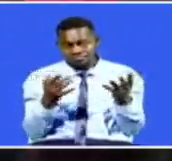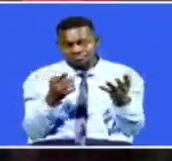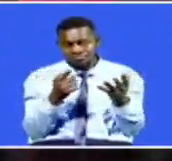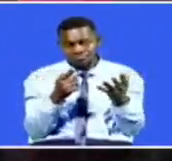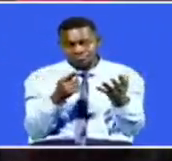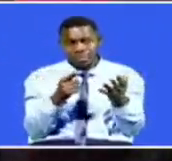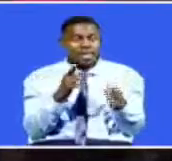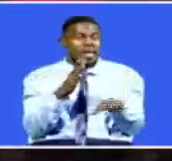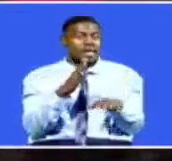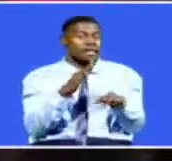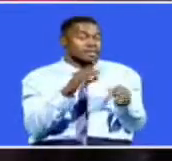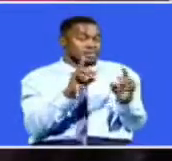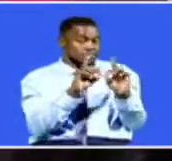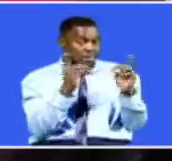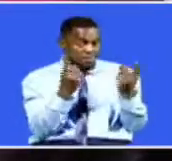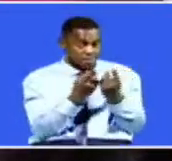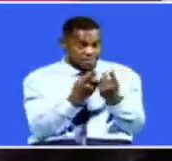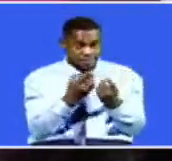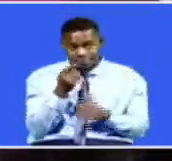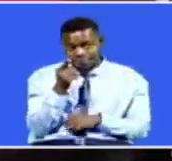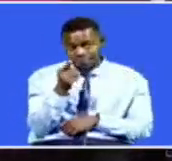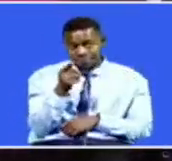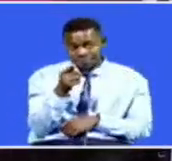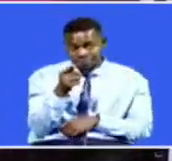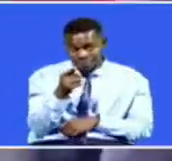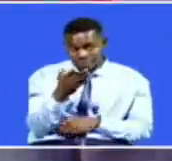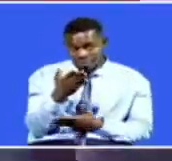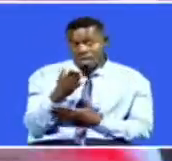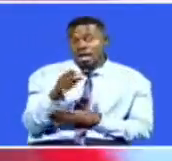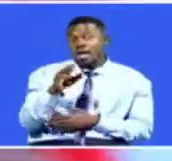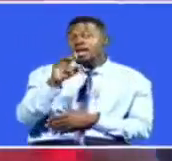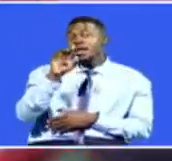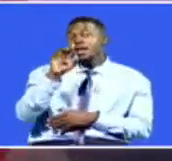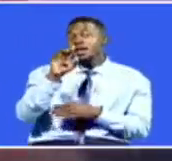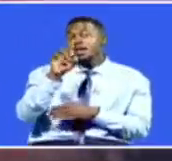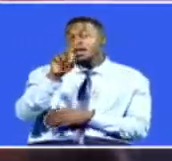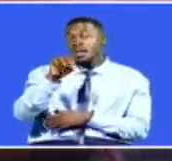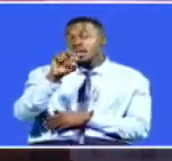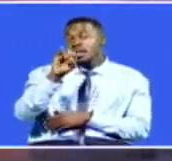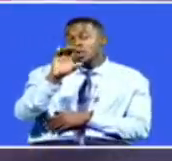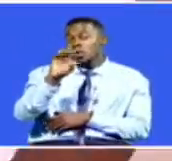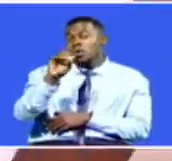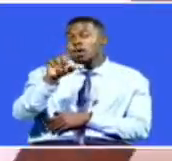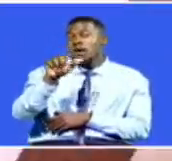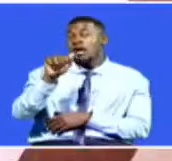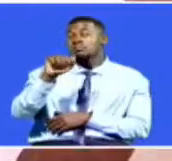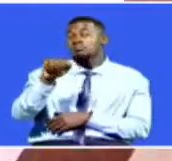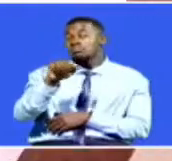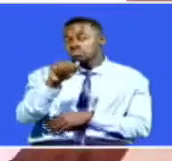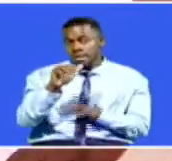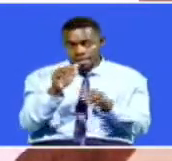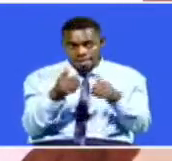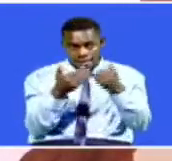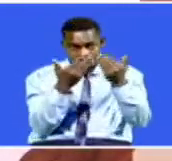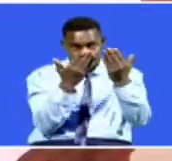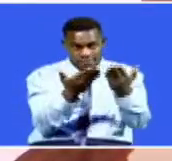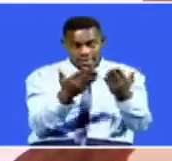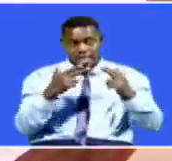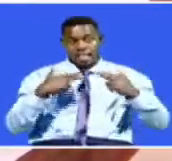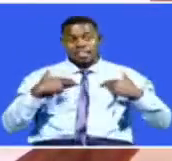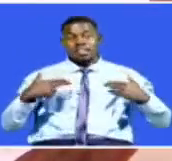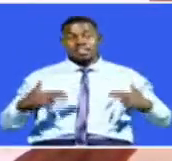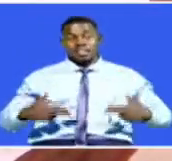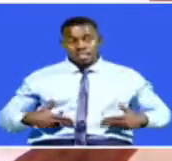ya matibabu, mwenyekiti wa wakfu wa Mpesa Nicholas Nganga alisema waliamua kupeana huduma za matibabu bila malipo kuwasaidia wakazi